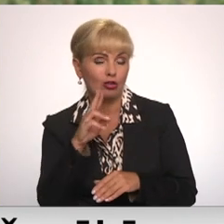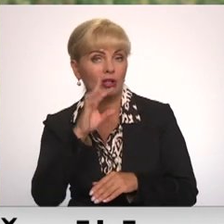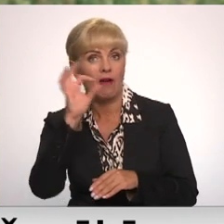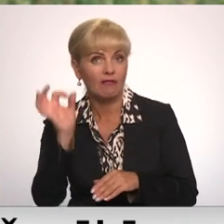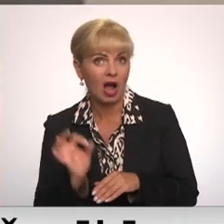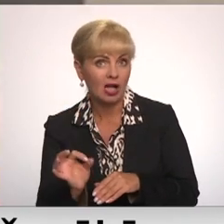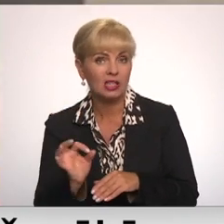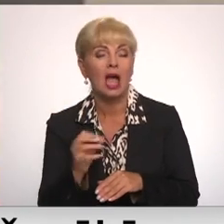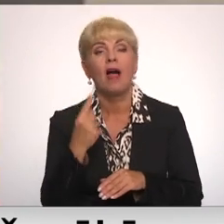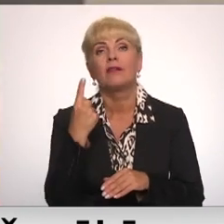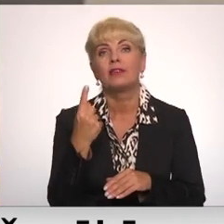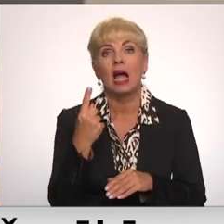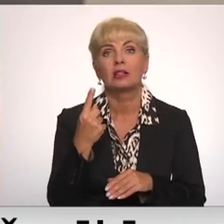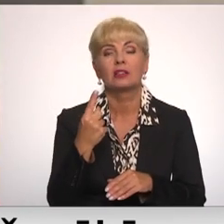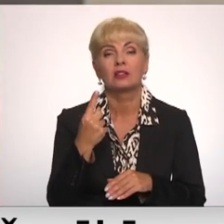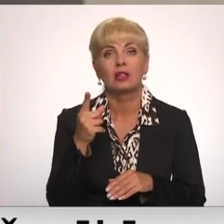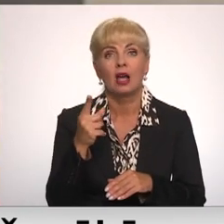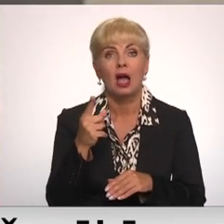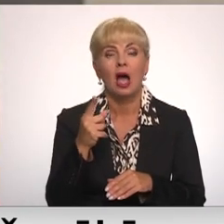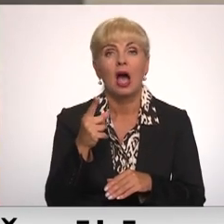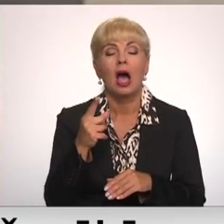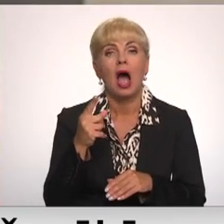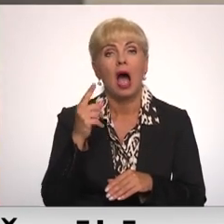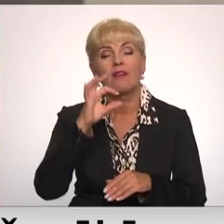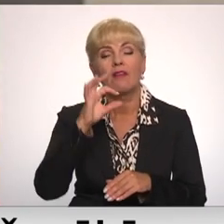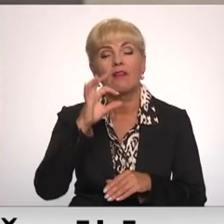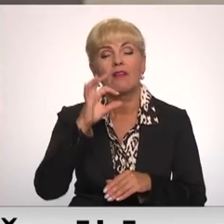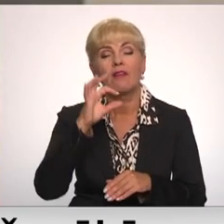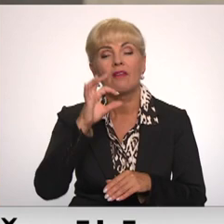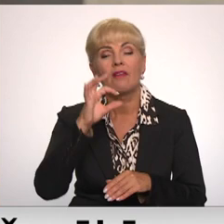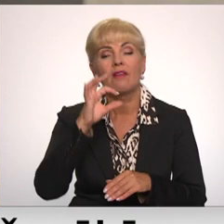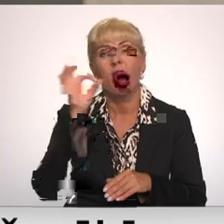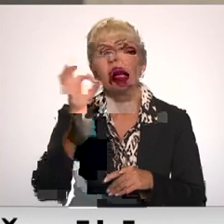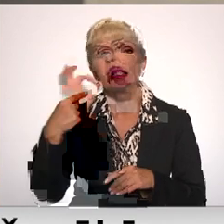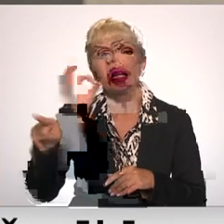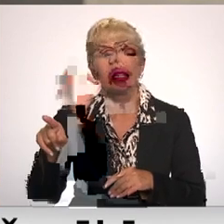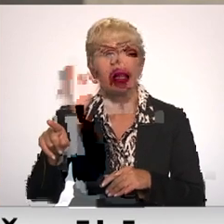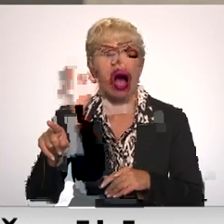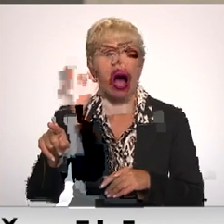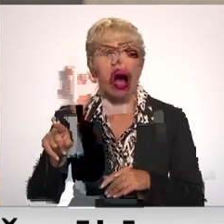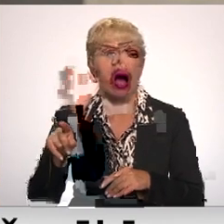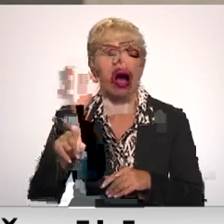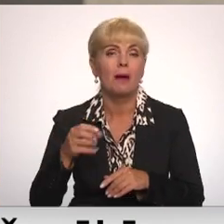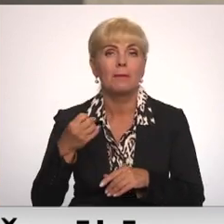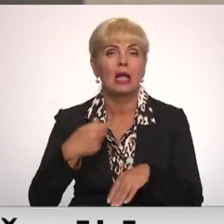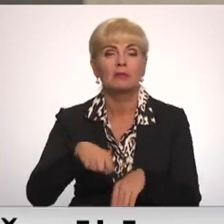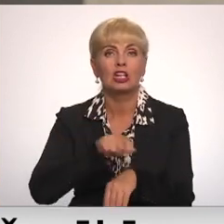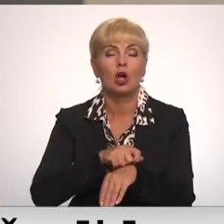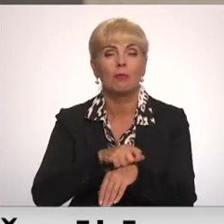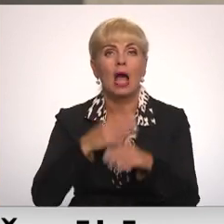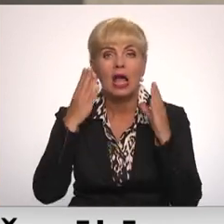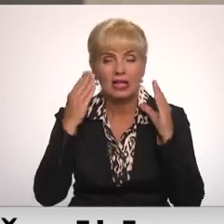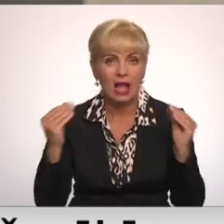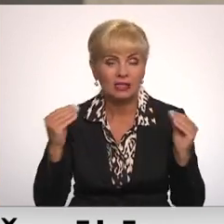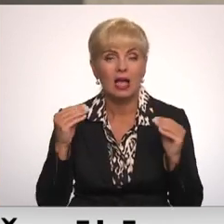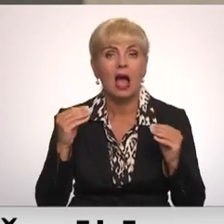Vācijā. Viens austrumu pusē – Brandenburgā, otrs citā malā – 15 km no Nīderlandes – Lejas